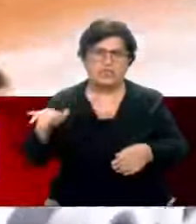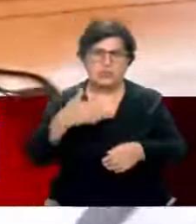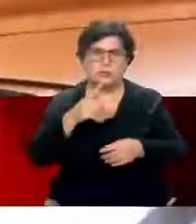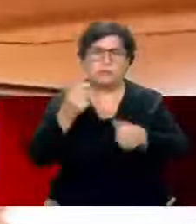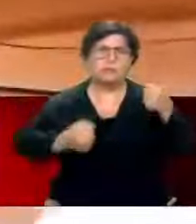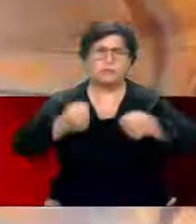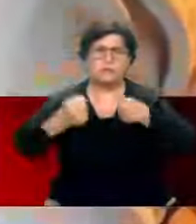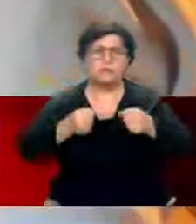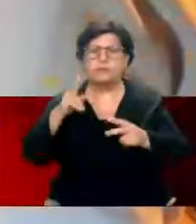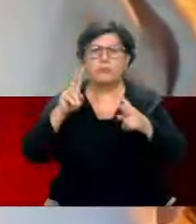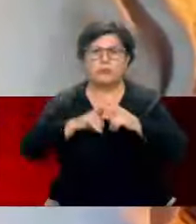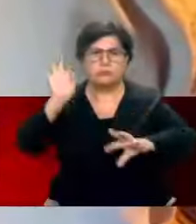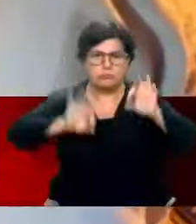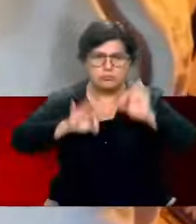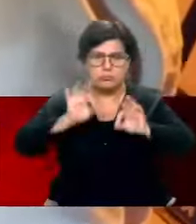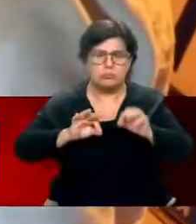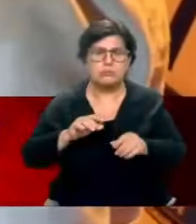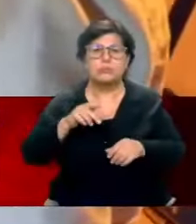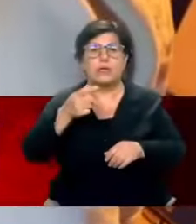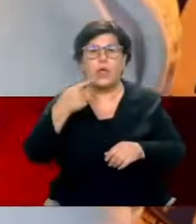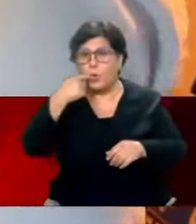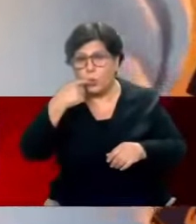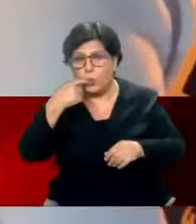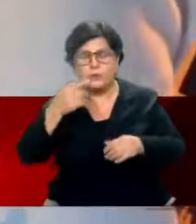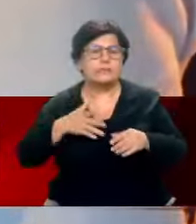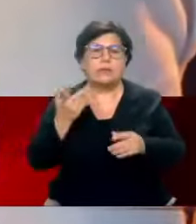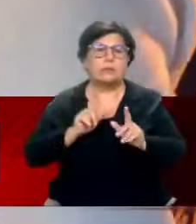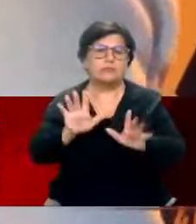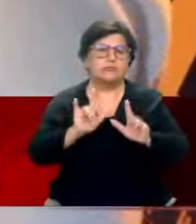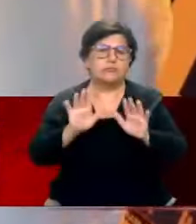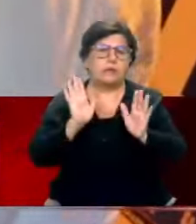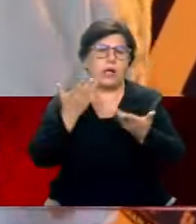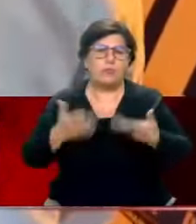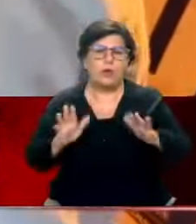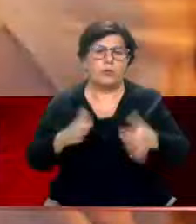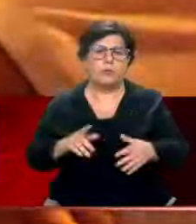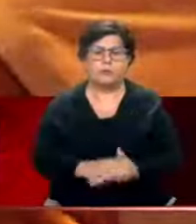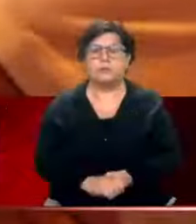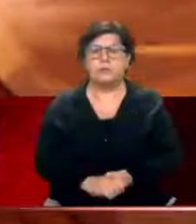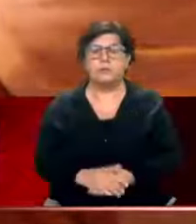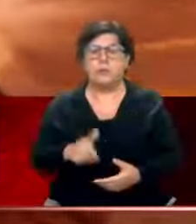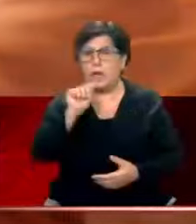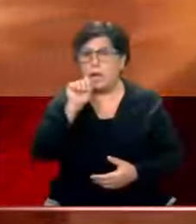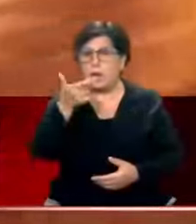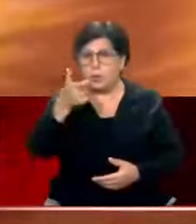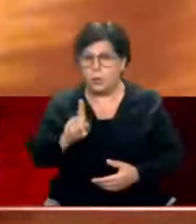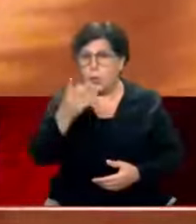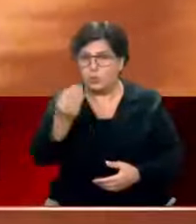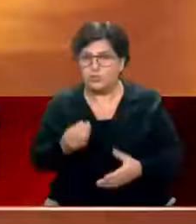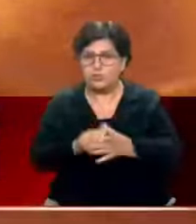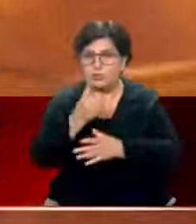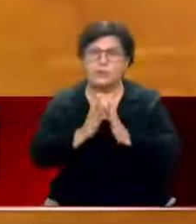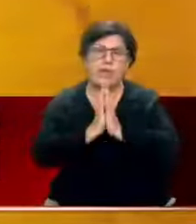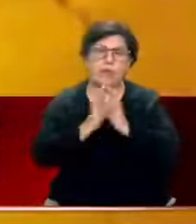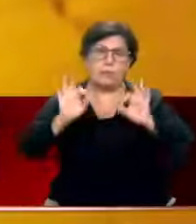polis kontrolüne takıldı. Önce alkol metreye üflemek istemedi. Ben dur diyene kadar üflemedim. Alkollü olduğu ortaya çıkınca